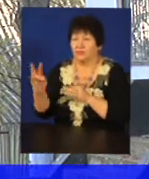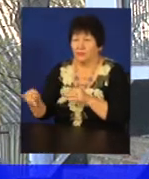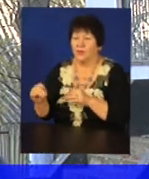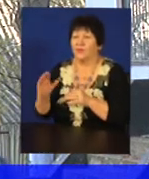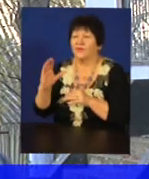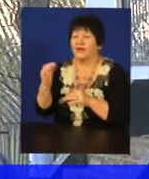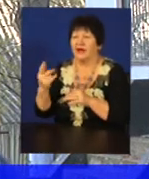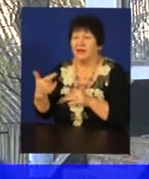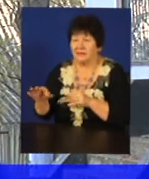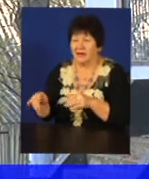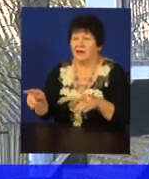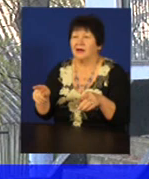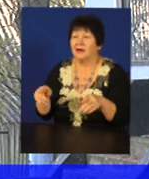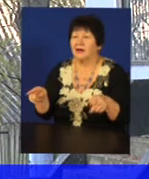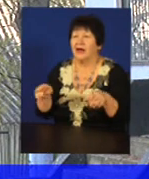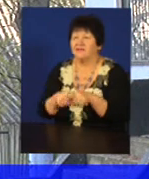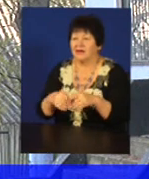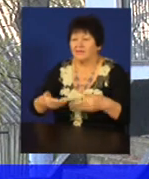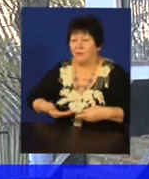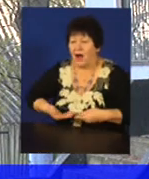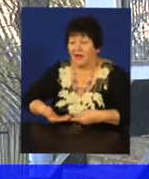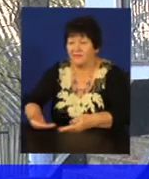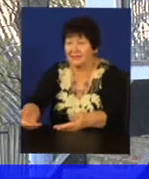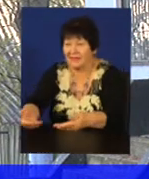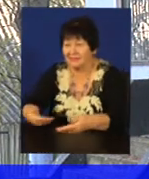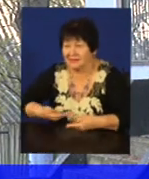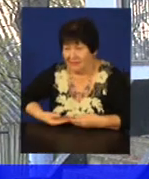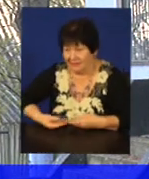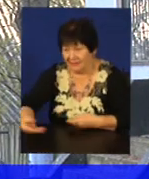nou. La fel s-au asfaltat